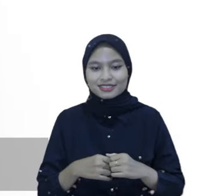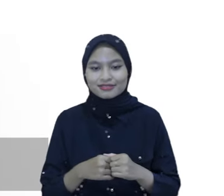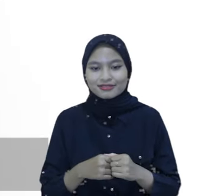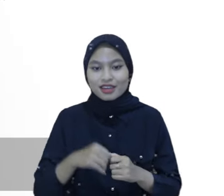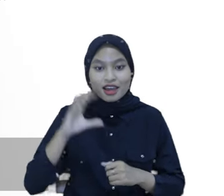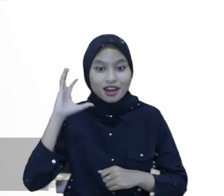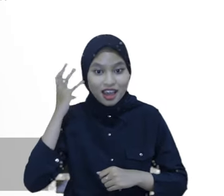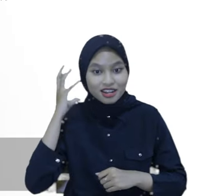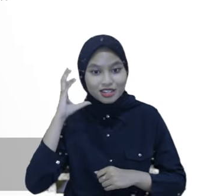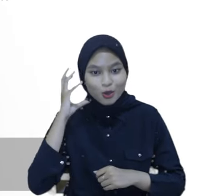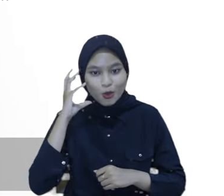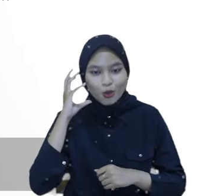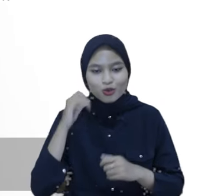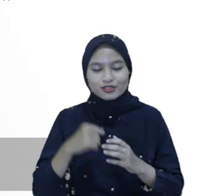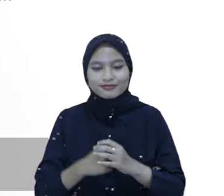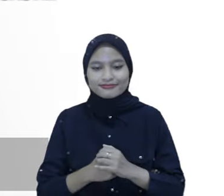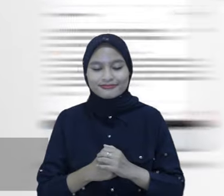Lokagana FM,